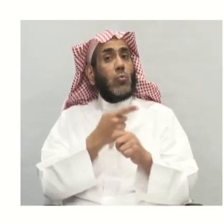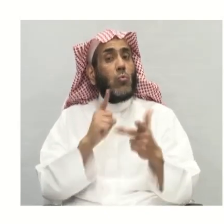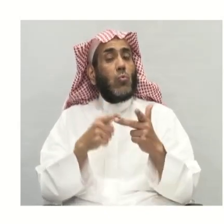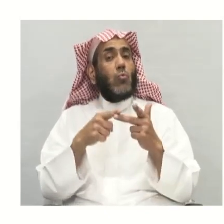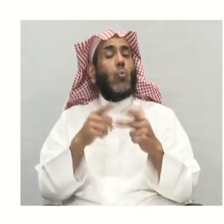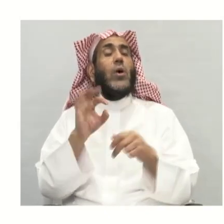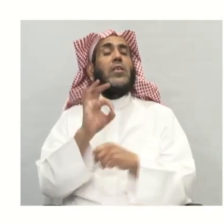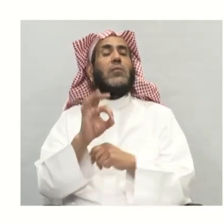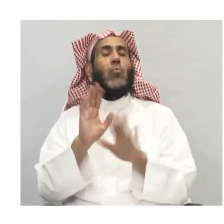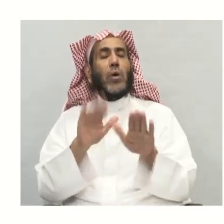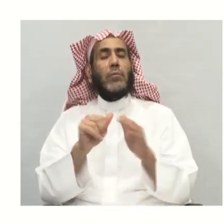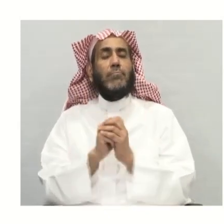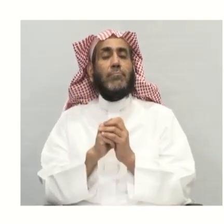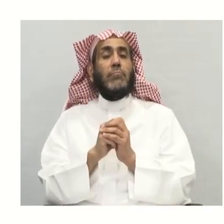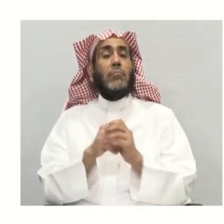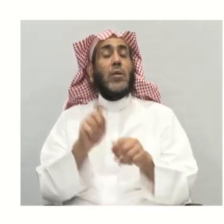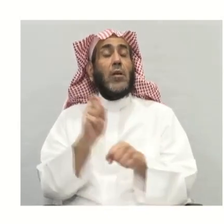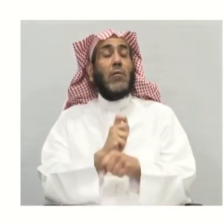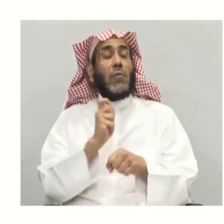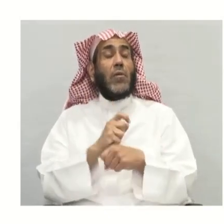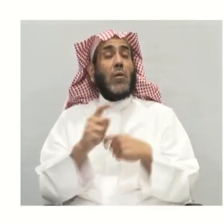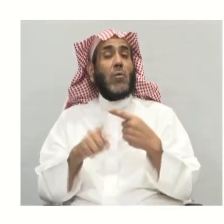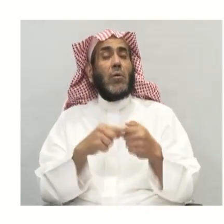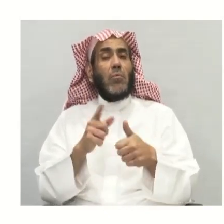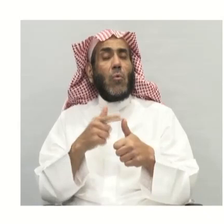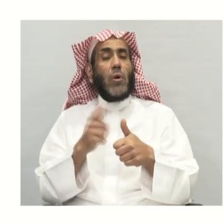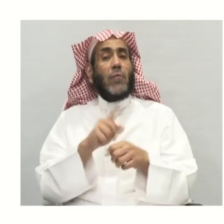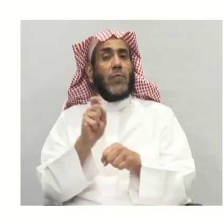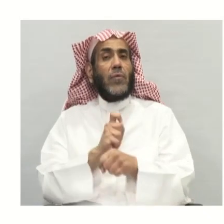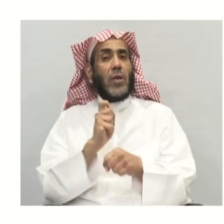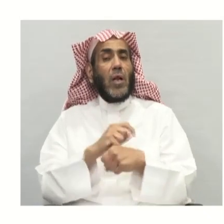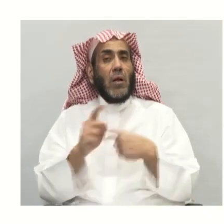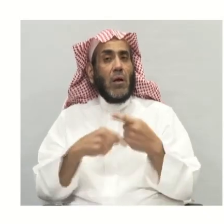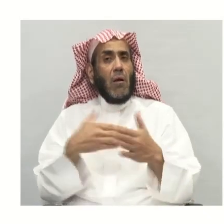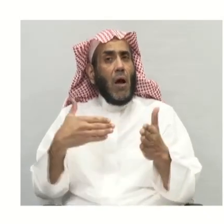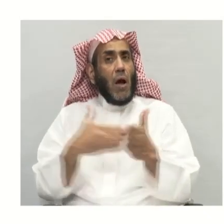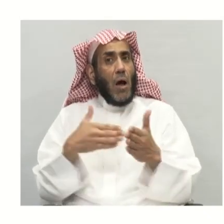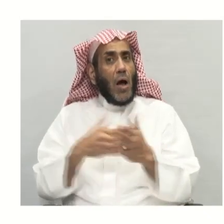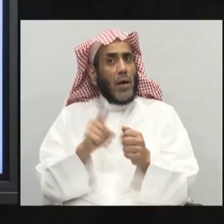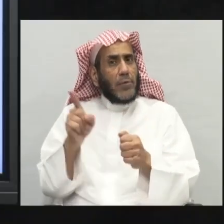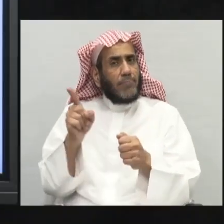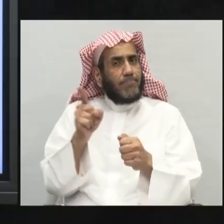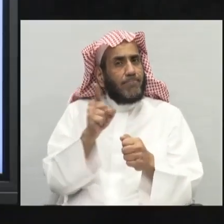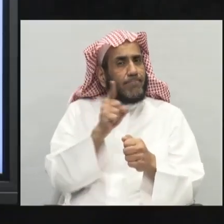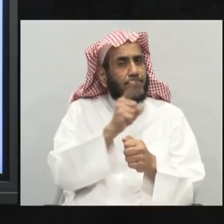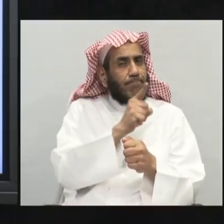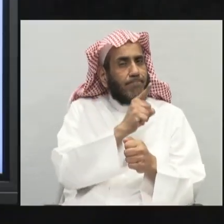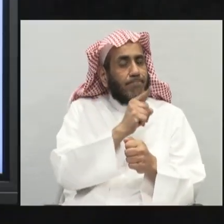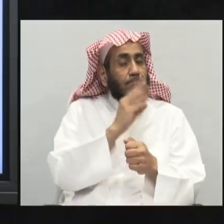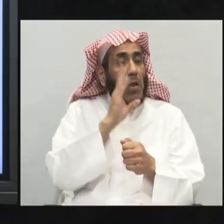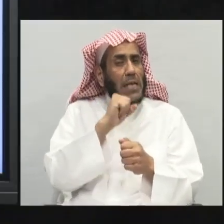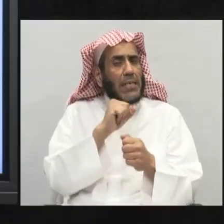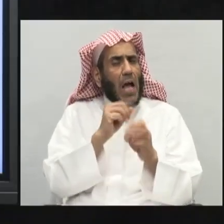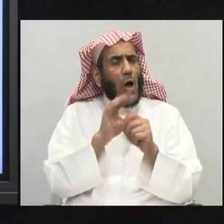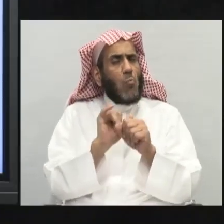وجزمه كذلك فالفعل المضارع نبدا اولا بالفعل المضارع صحيح الاخر اي الذي ليس